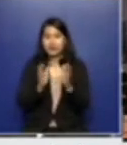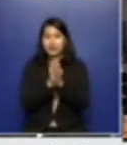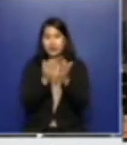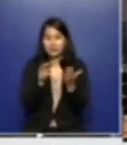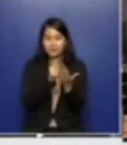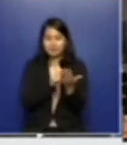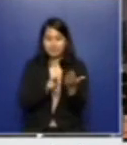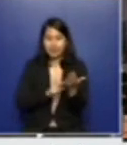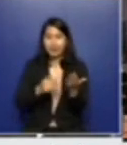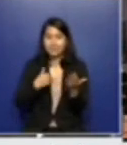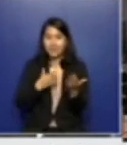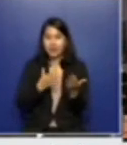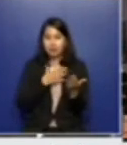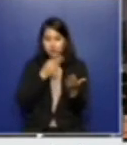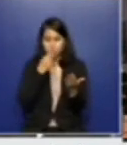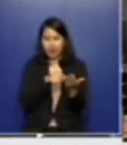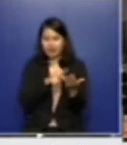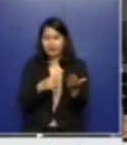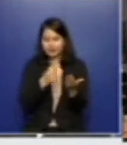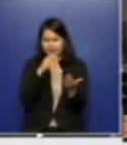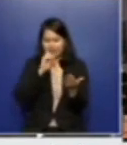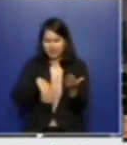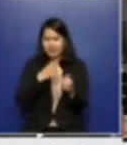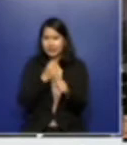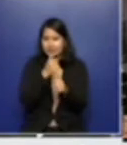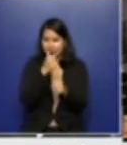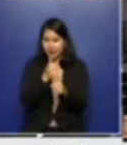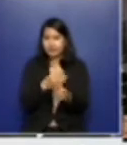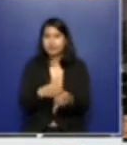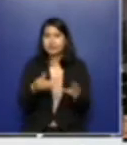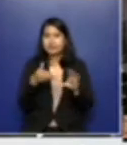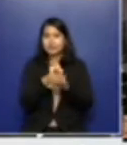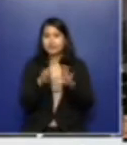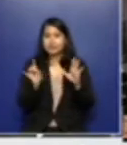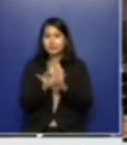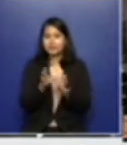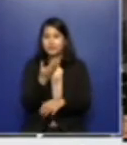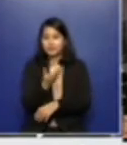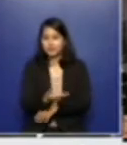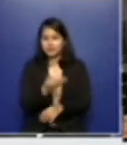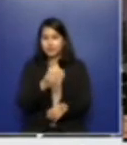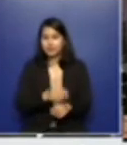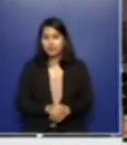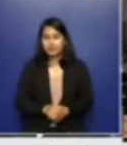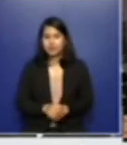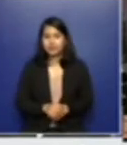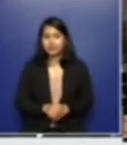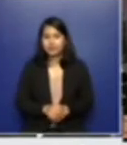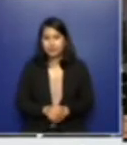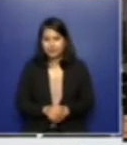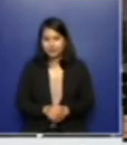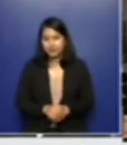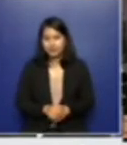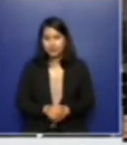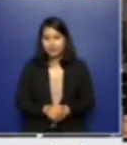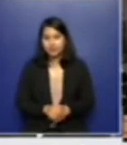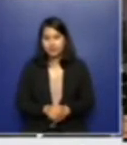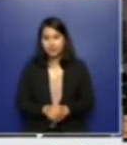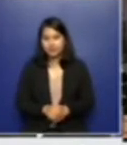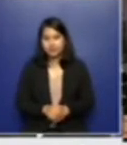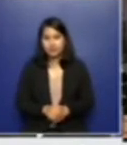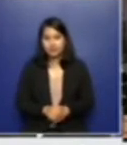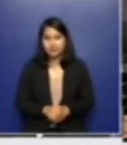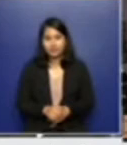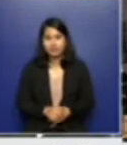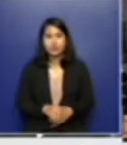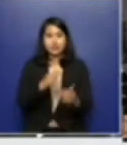มาณที่เราสามารถตัดออกได้เพิ่มขออนุญาตขึ้นสไลด์สุดท้ายค่ะซึ่ง